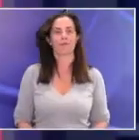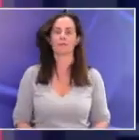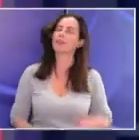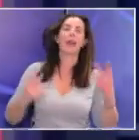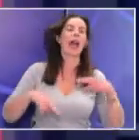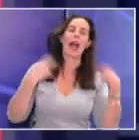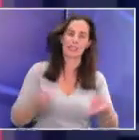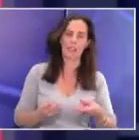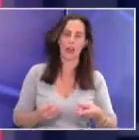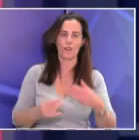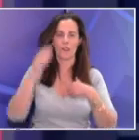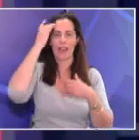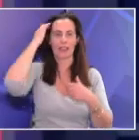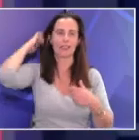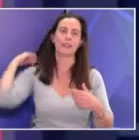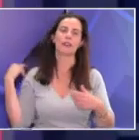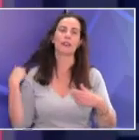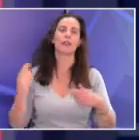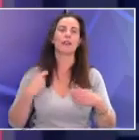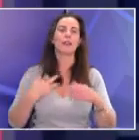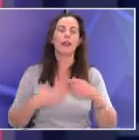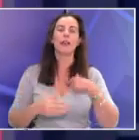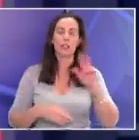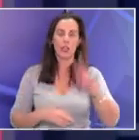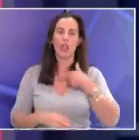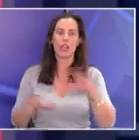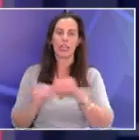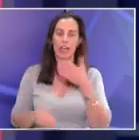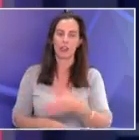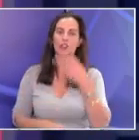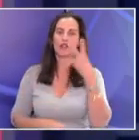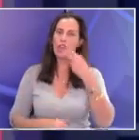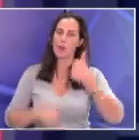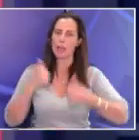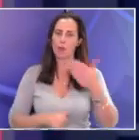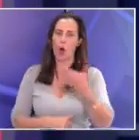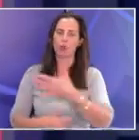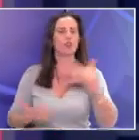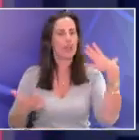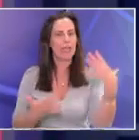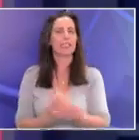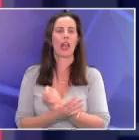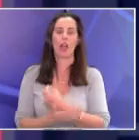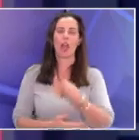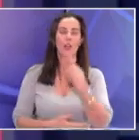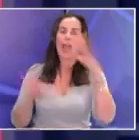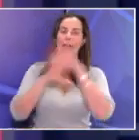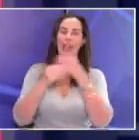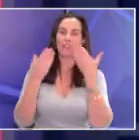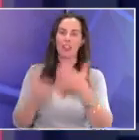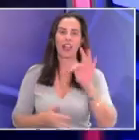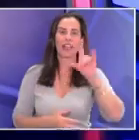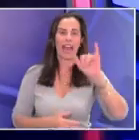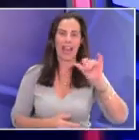הנה חזרנו, ואני מנסה ככה, אתם יודעים, בין כל הדברים, יש איתנו שתי מתמודדות שהצליחו ועלו. אז אני אומר ערב טוב